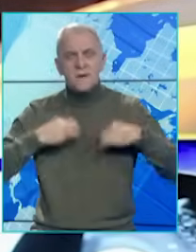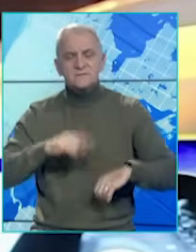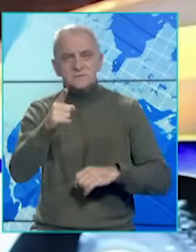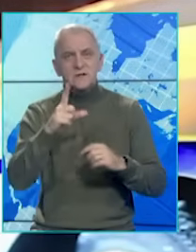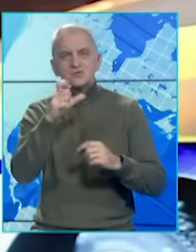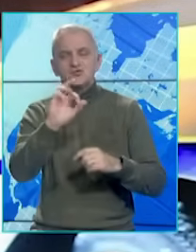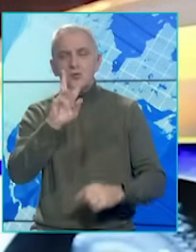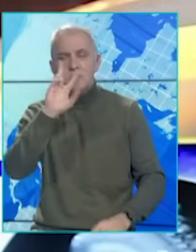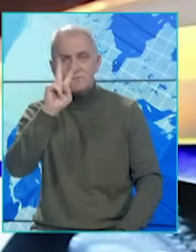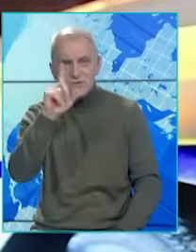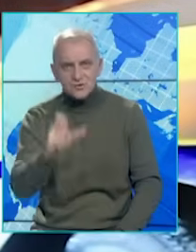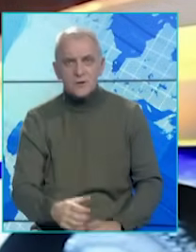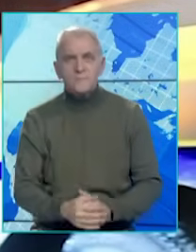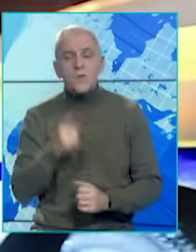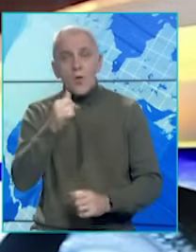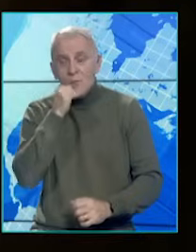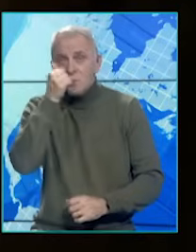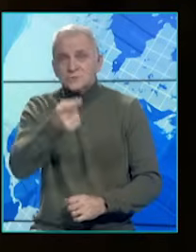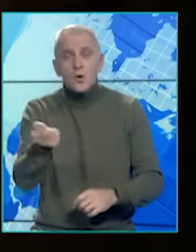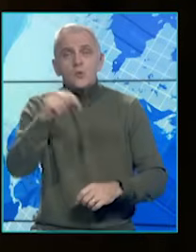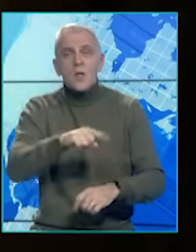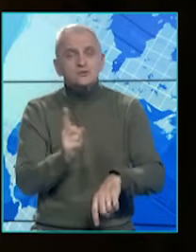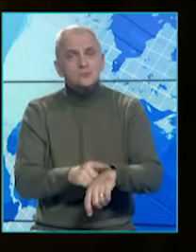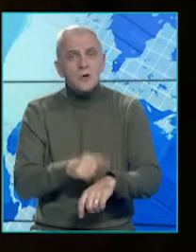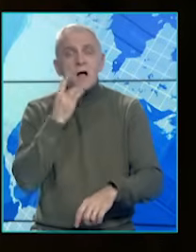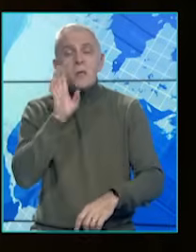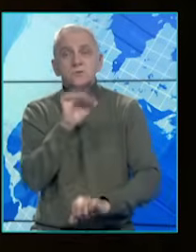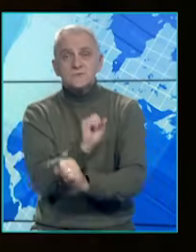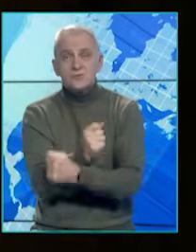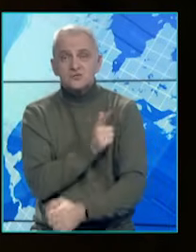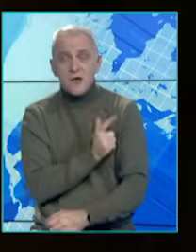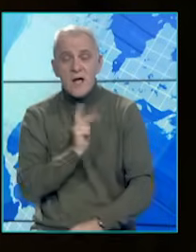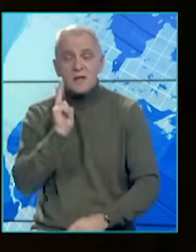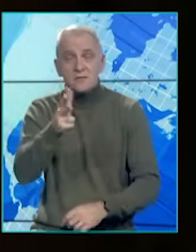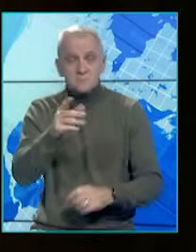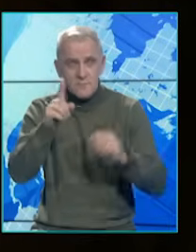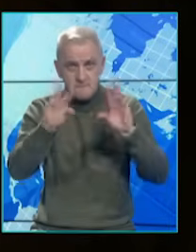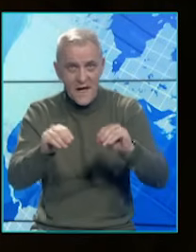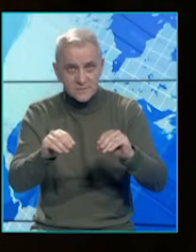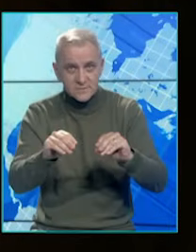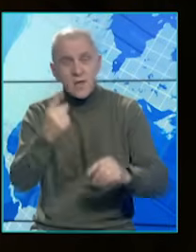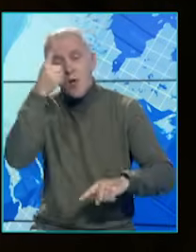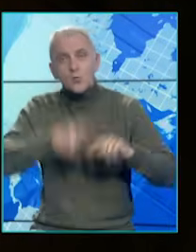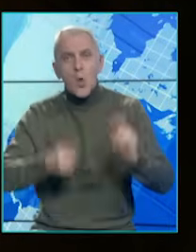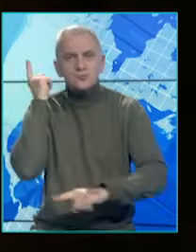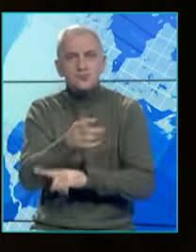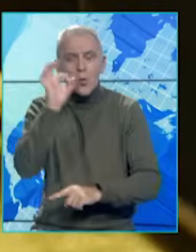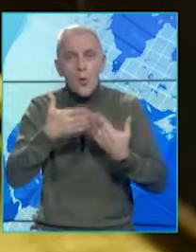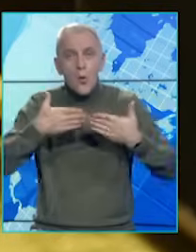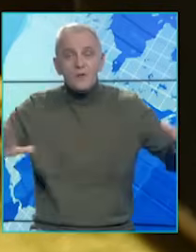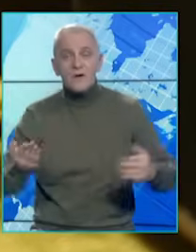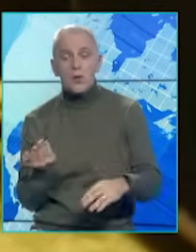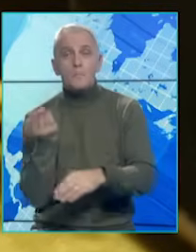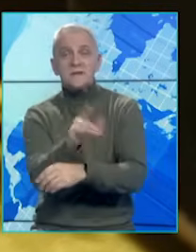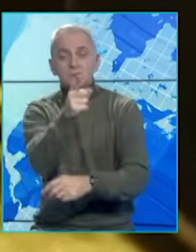predvodio predsjednik te stranke Dragan Čović. Ova posjeta dolazi u trenutku kada Bosna i Hercegovina čeka treći mjesec i konačnu odluku o